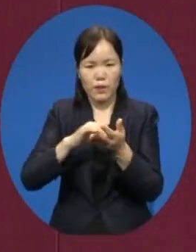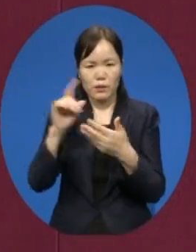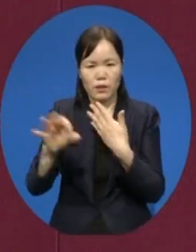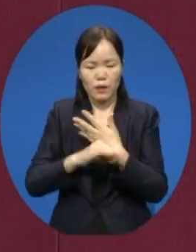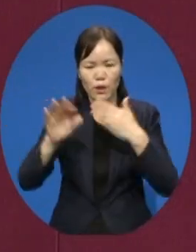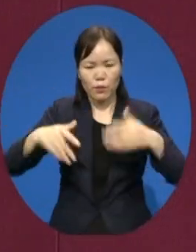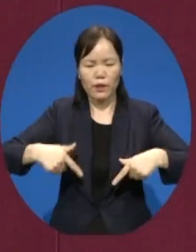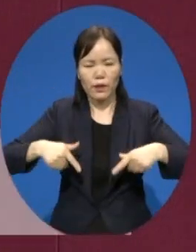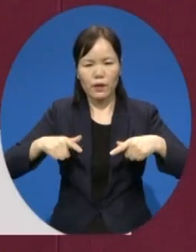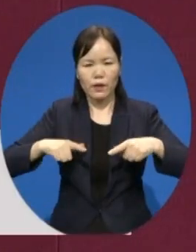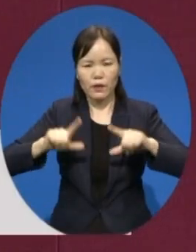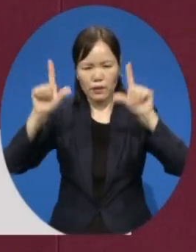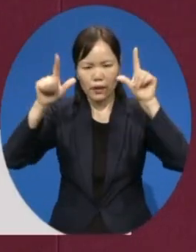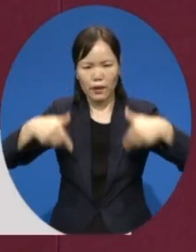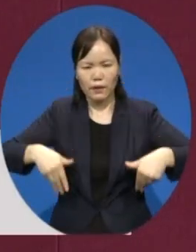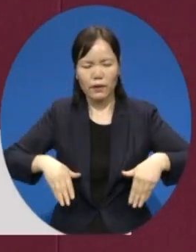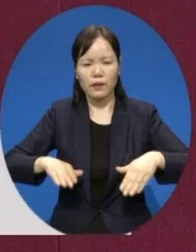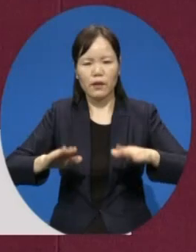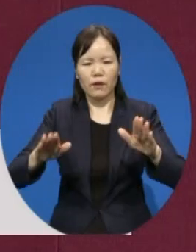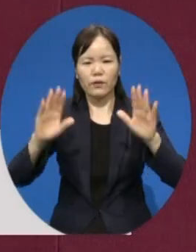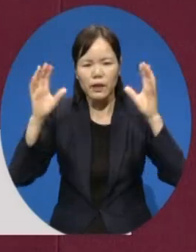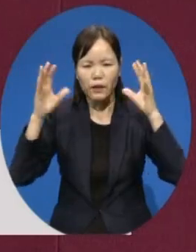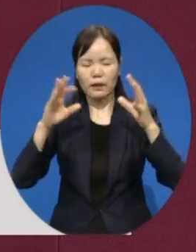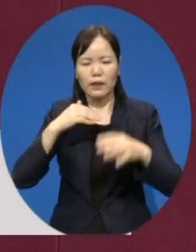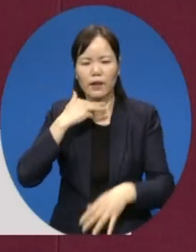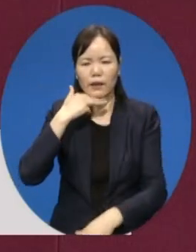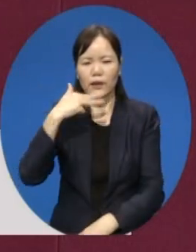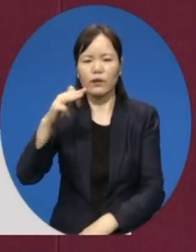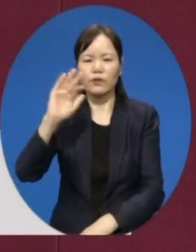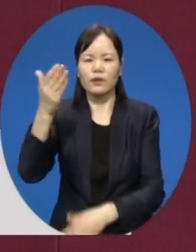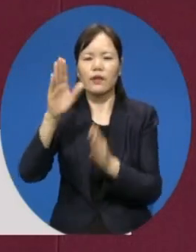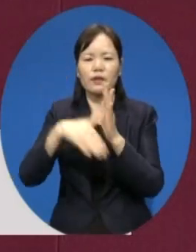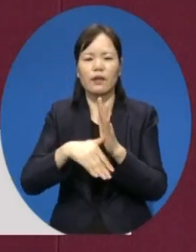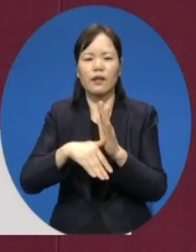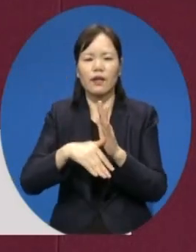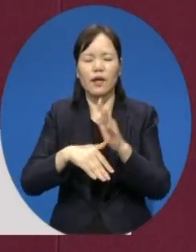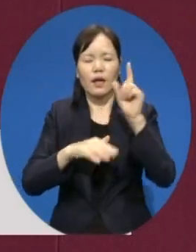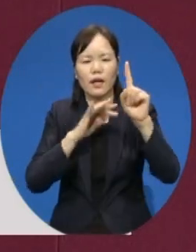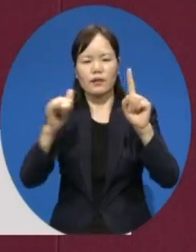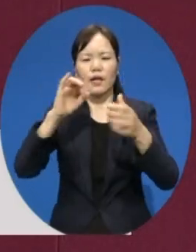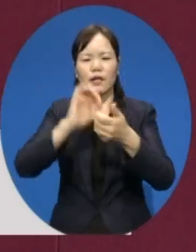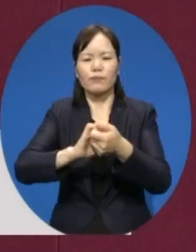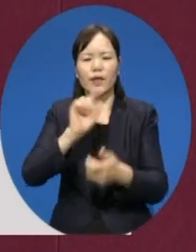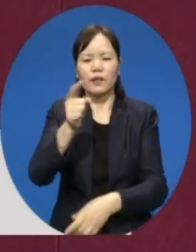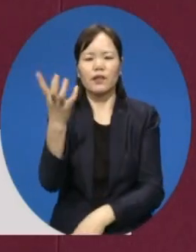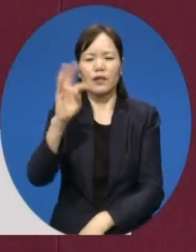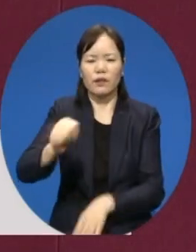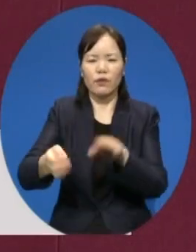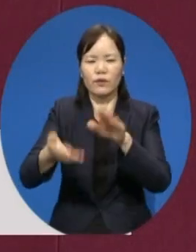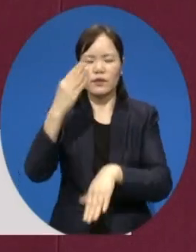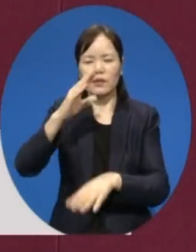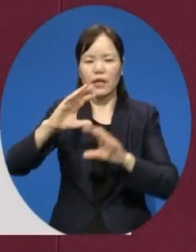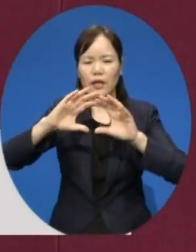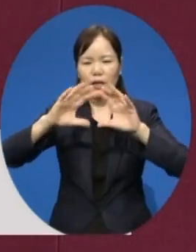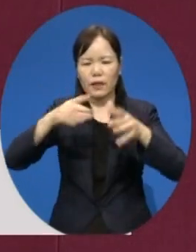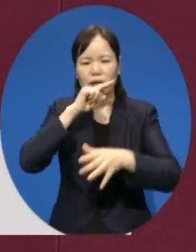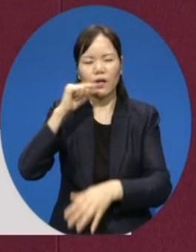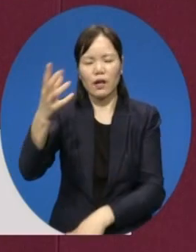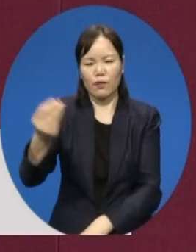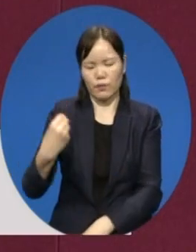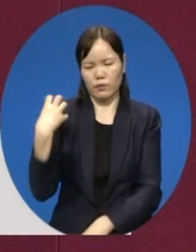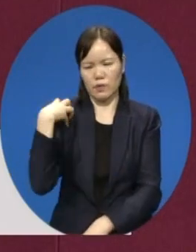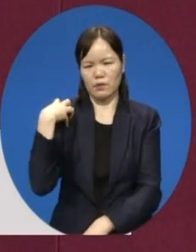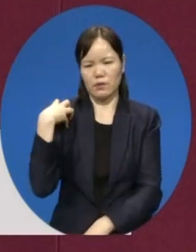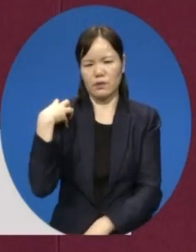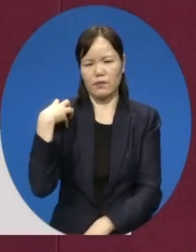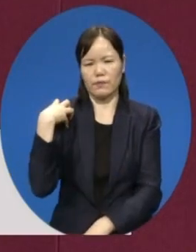태어날 신생아가 18살이 되면 1인당 1억 원이 넘는 나라빚을 따앉게 되는 겁니다.